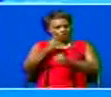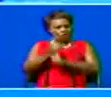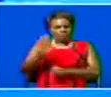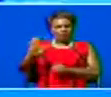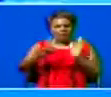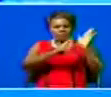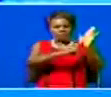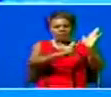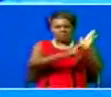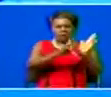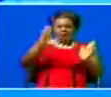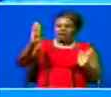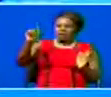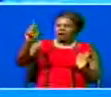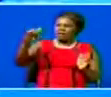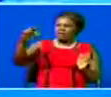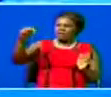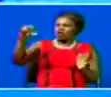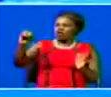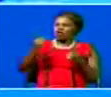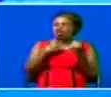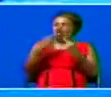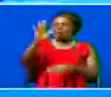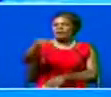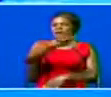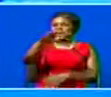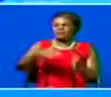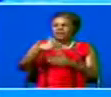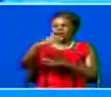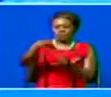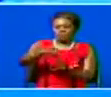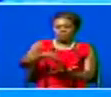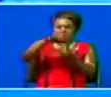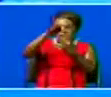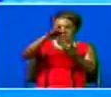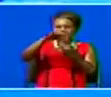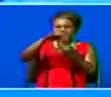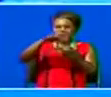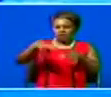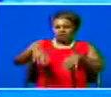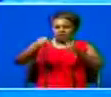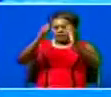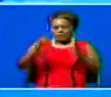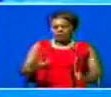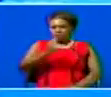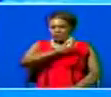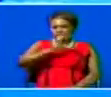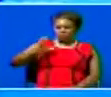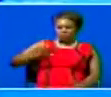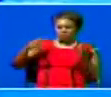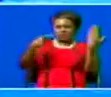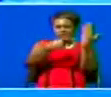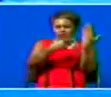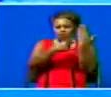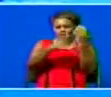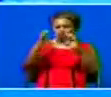kuwakilisha wakazi wa Baringo. Alikuwa akizungumza bungeni muda mfupi baada ya kuchaguliwa kuwa mwenyekiti wa kamati ya teknolojia na